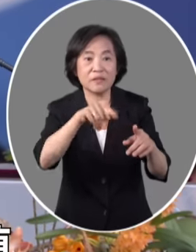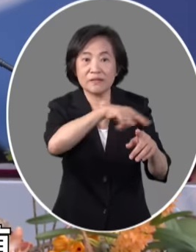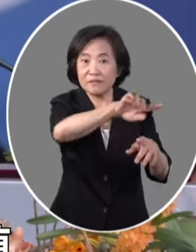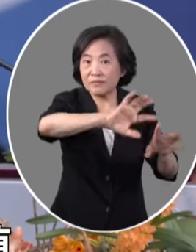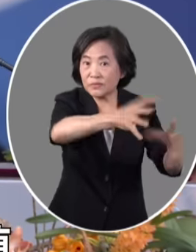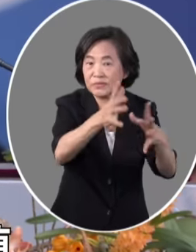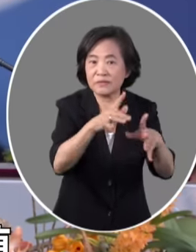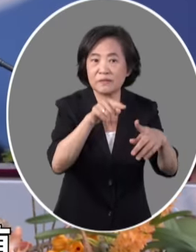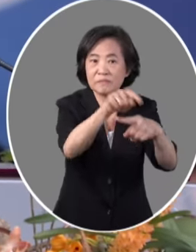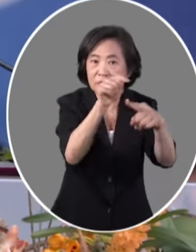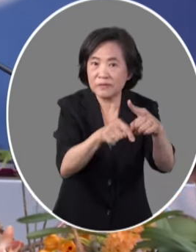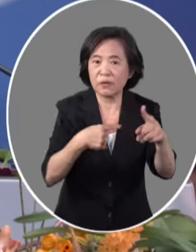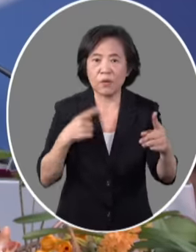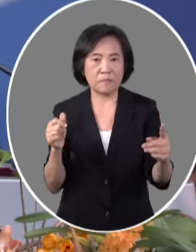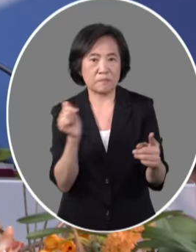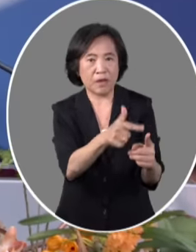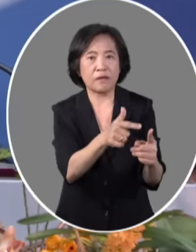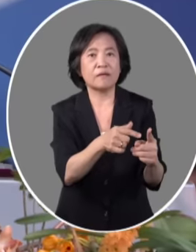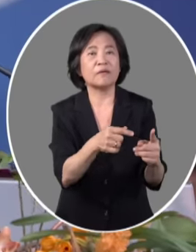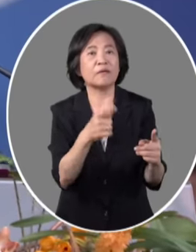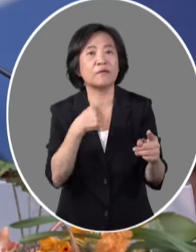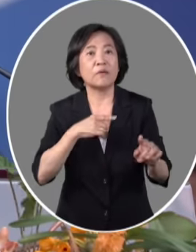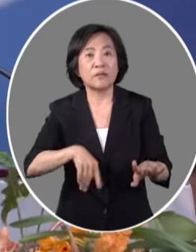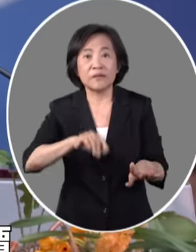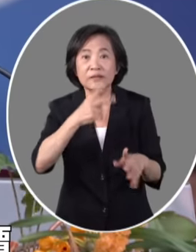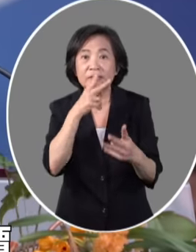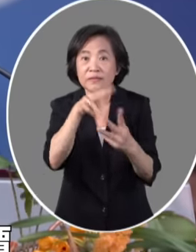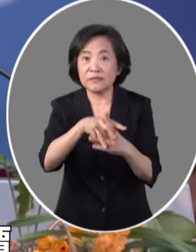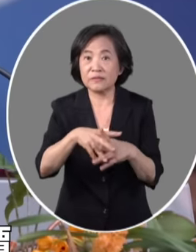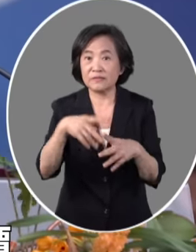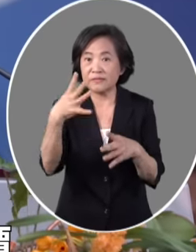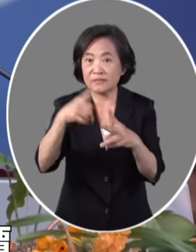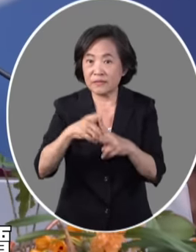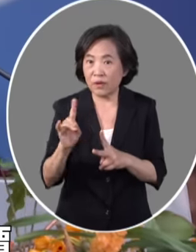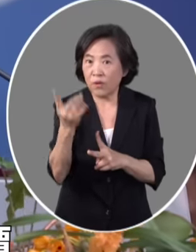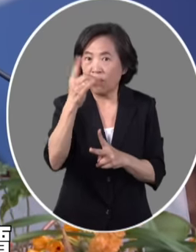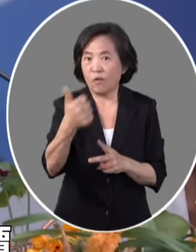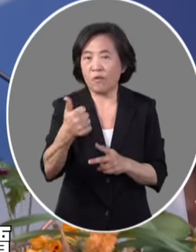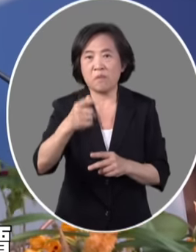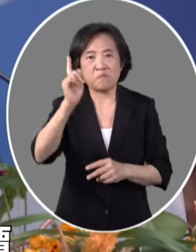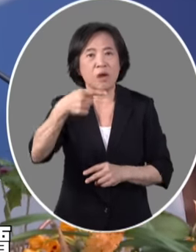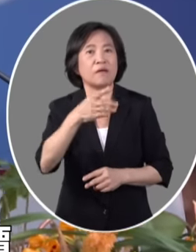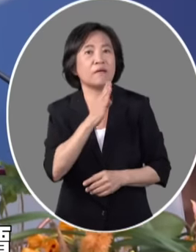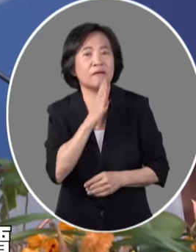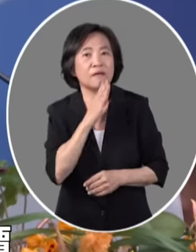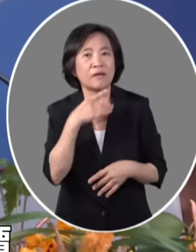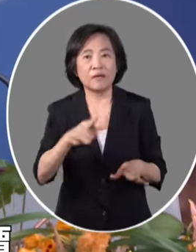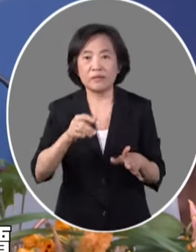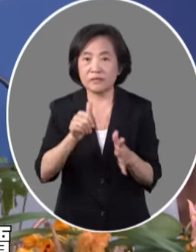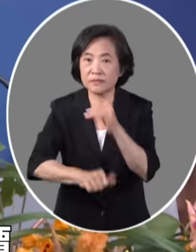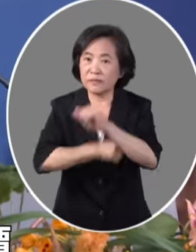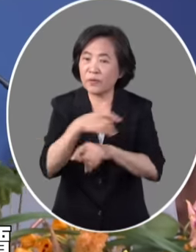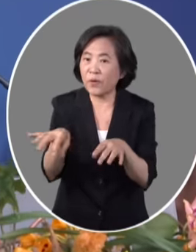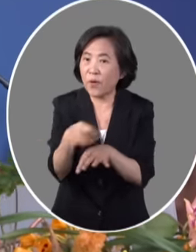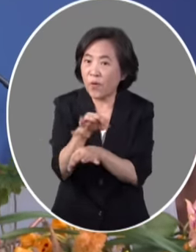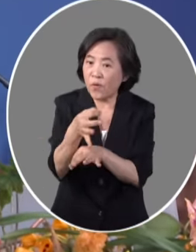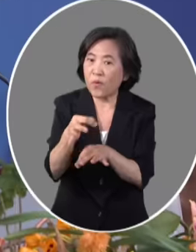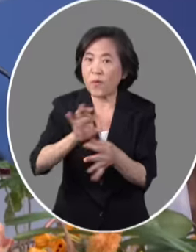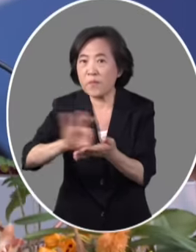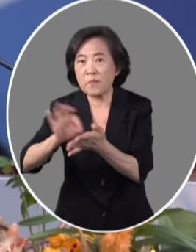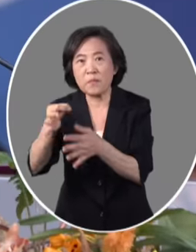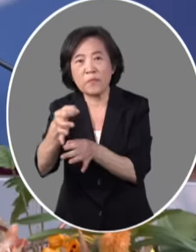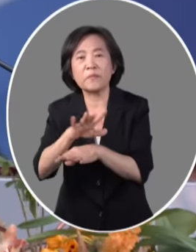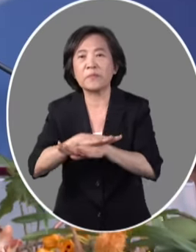平均值，站稳四小龙之首，并且维持相对稳定的物价。同